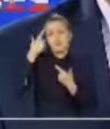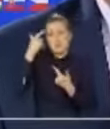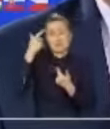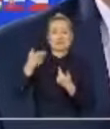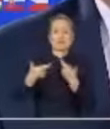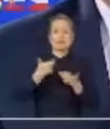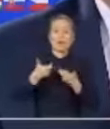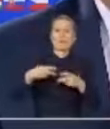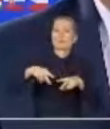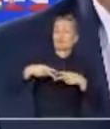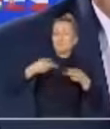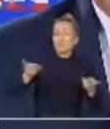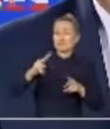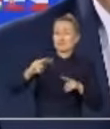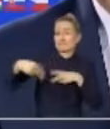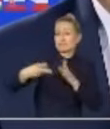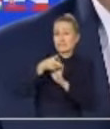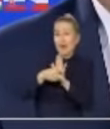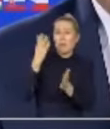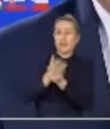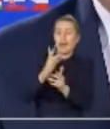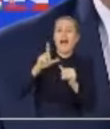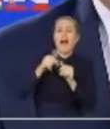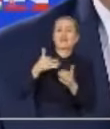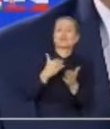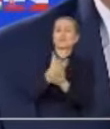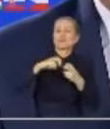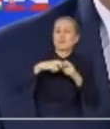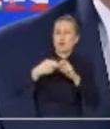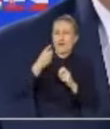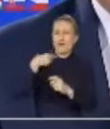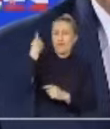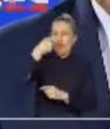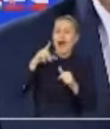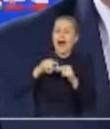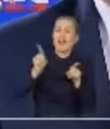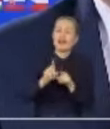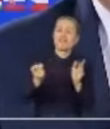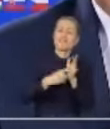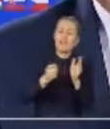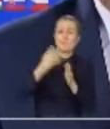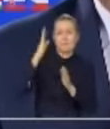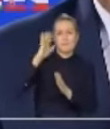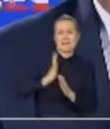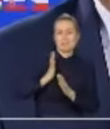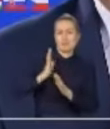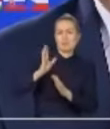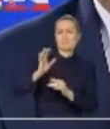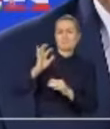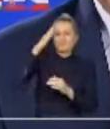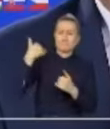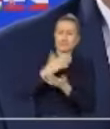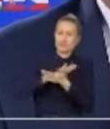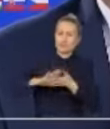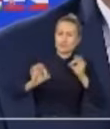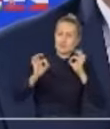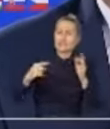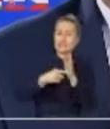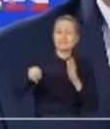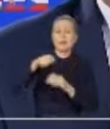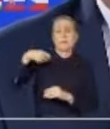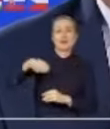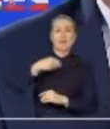trudne warunki pogodowe, ale wyzwaniem było także zapewnienie najwyższych standardów sanitarnych, czyli bezpieczeństwa wszystkim jego uczestnikom. Prezydenci